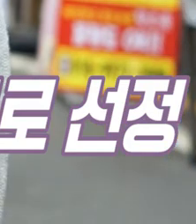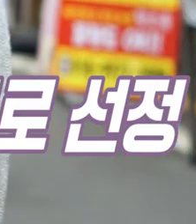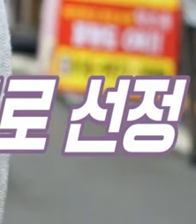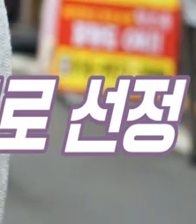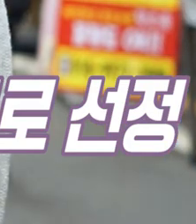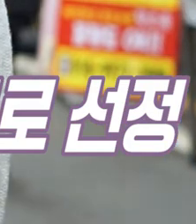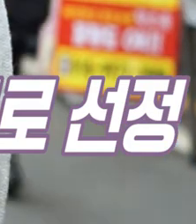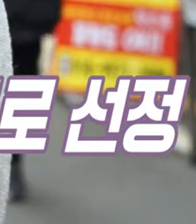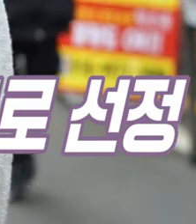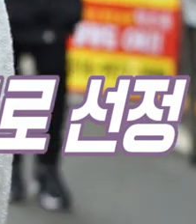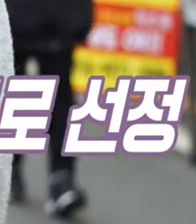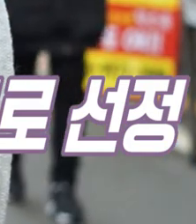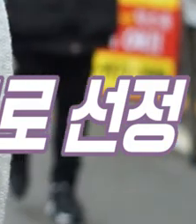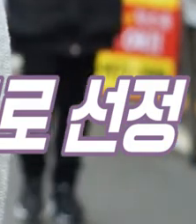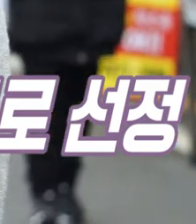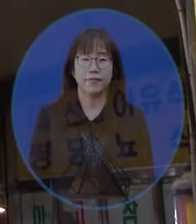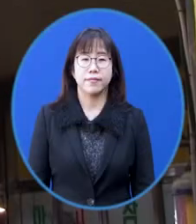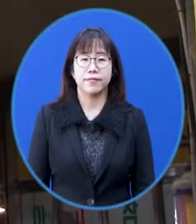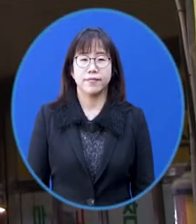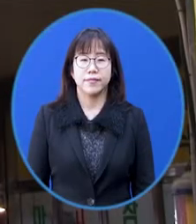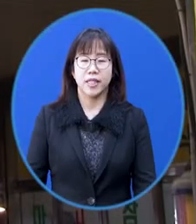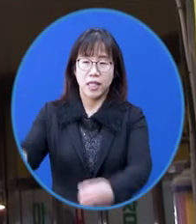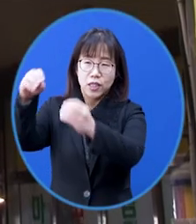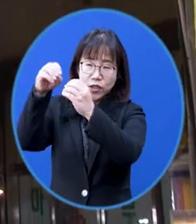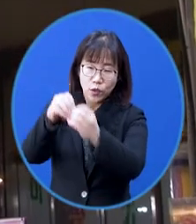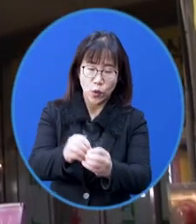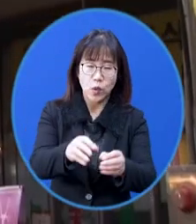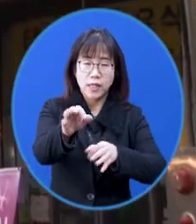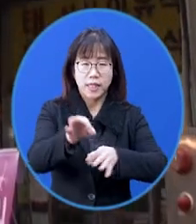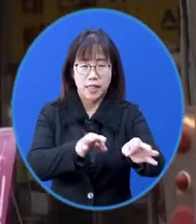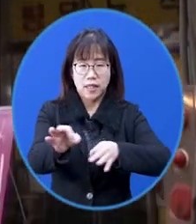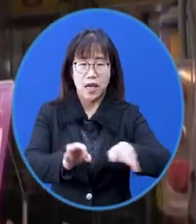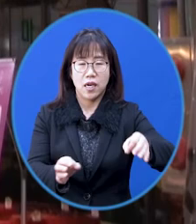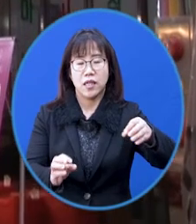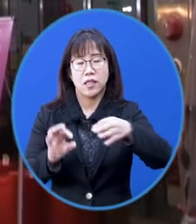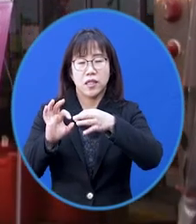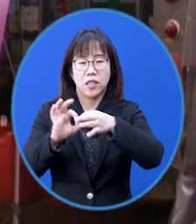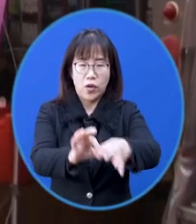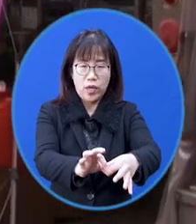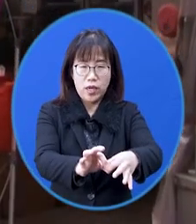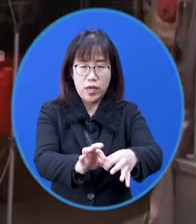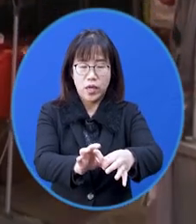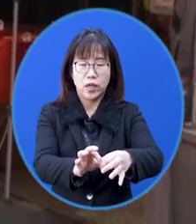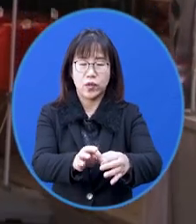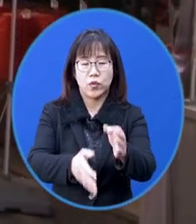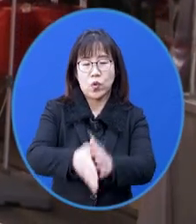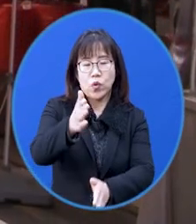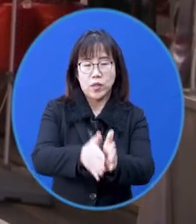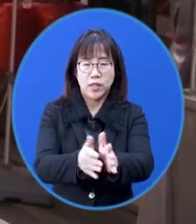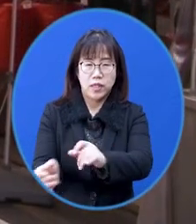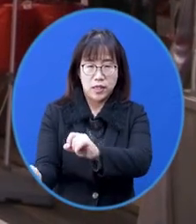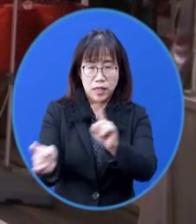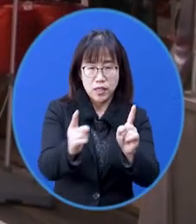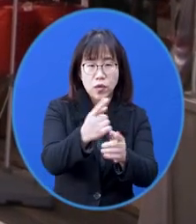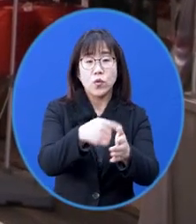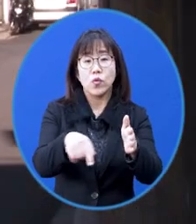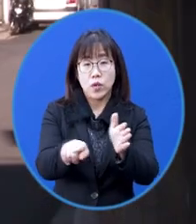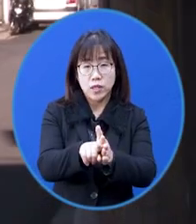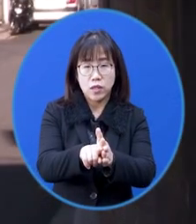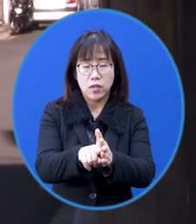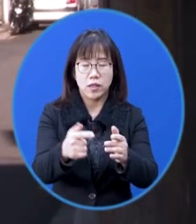시범사업 대상지로 선정됐습니다. 전통시장 연계형 도시재생 시범사업은 지역 주민들이 주체가